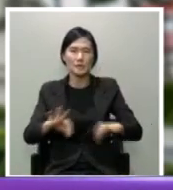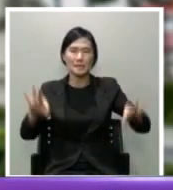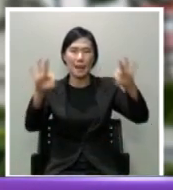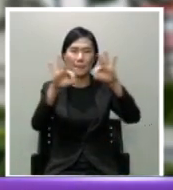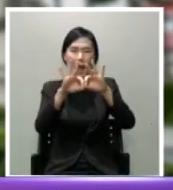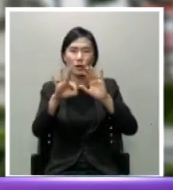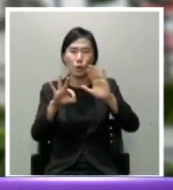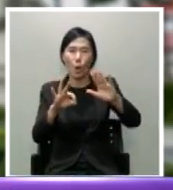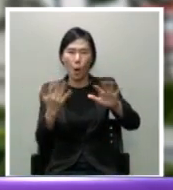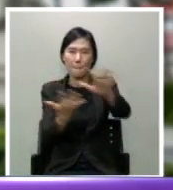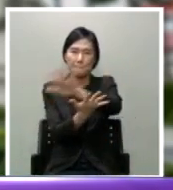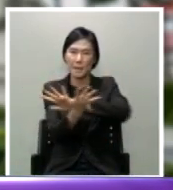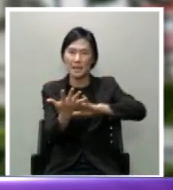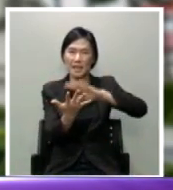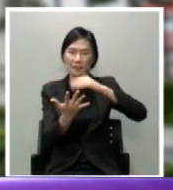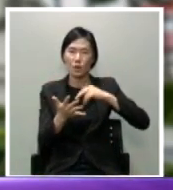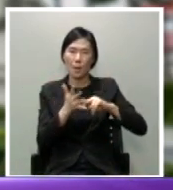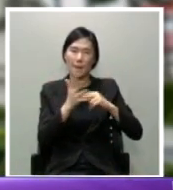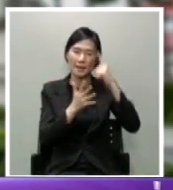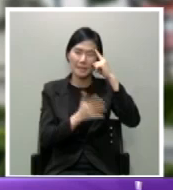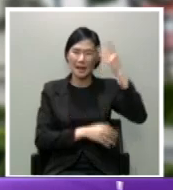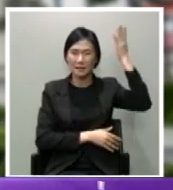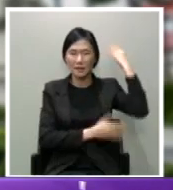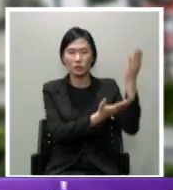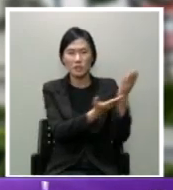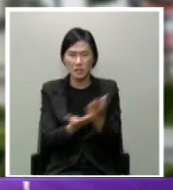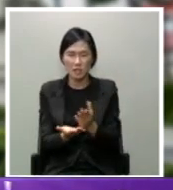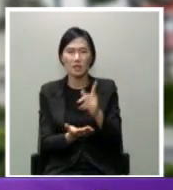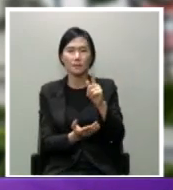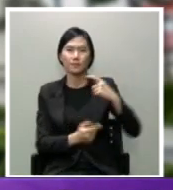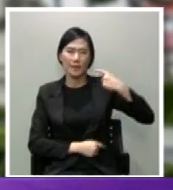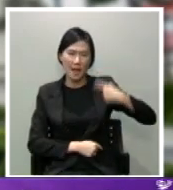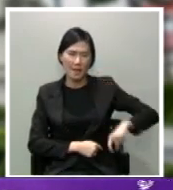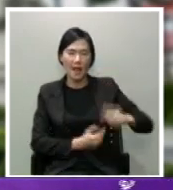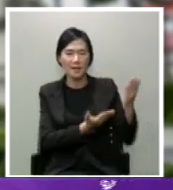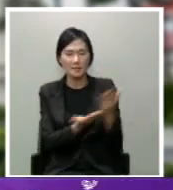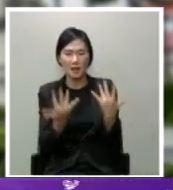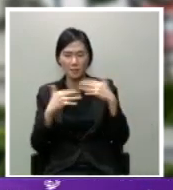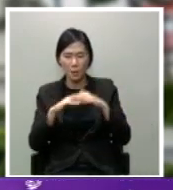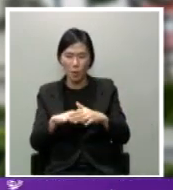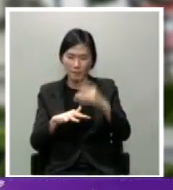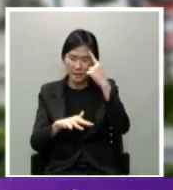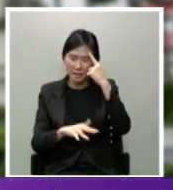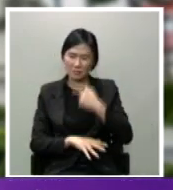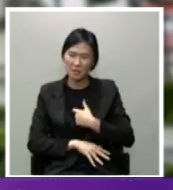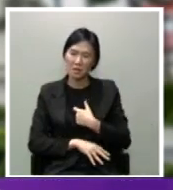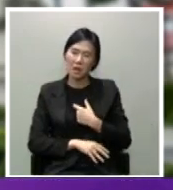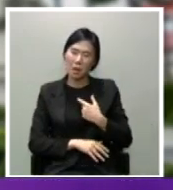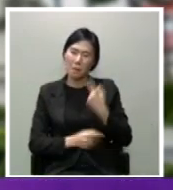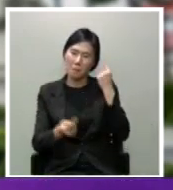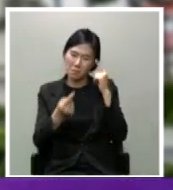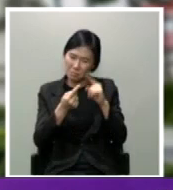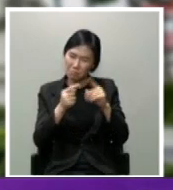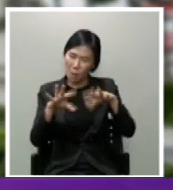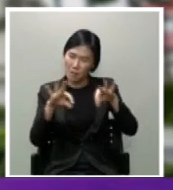ของประเทศก็เชิญอัยการวันนั้นมาเพื่อจะบอกว่าเรื่องอย่างนี้มันเข้าข่ายหรือยังเนี่ยที่เป็นผลประโยชน์อันสำคัญของประเท